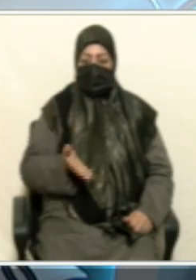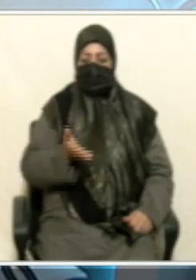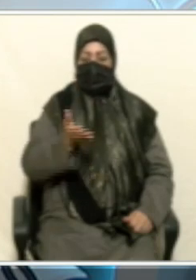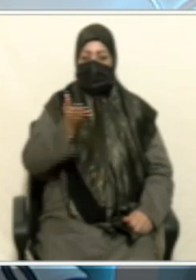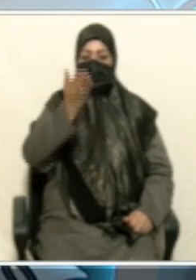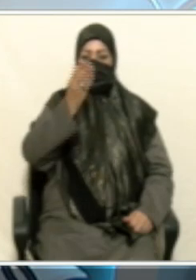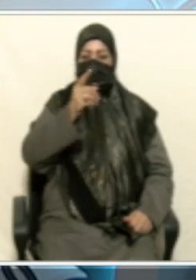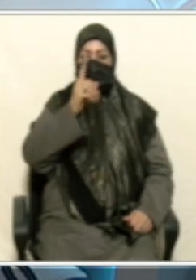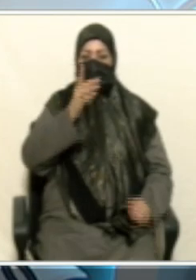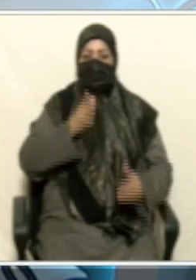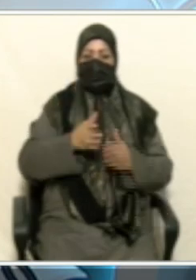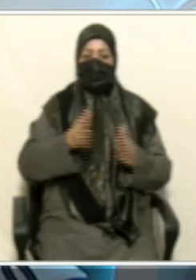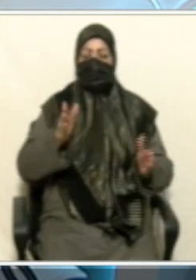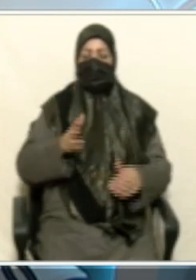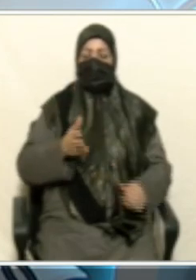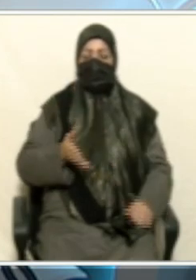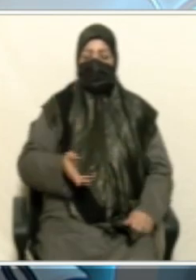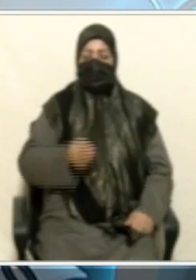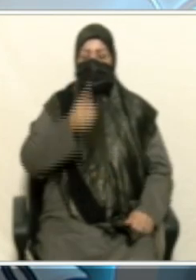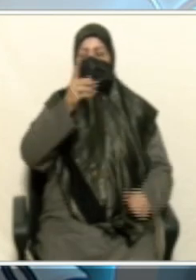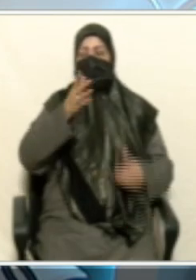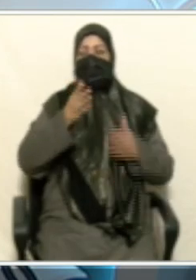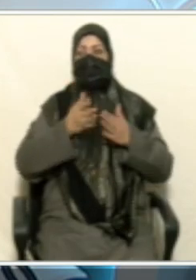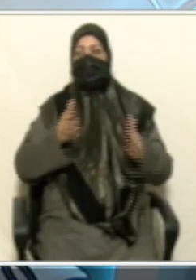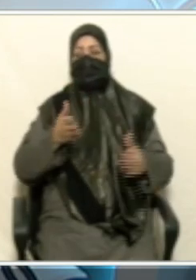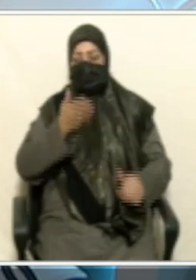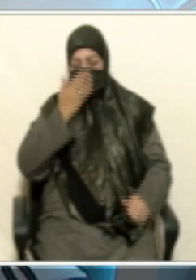أكبر. إيه؟ لاحظ عليه انا قبل يعني في